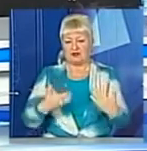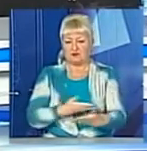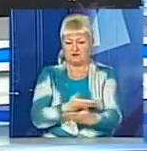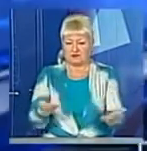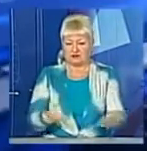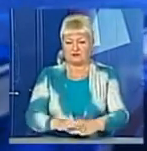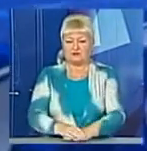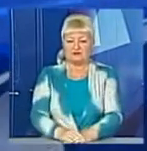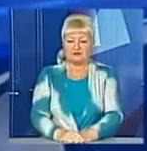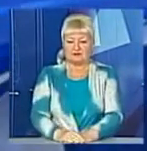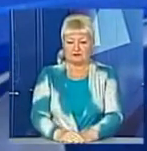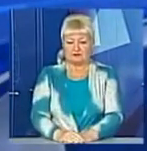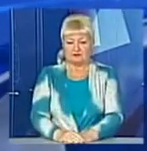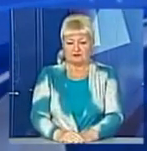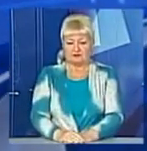вас!